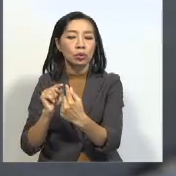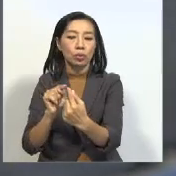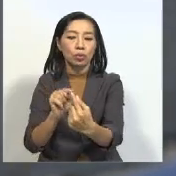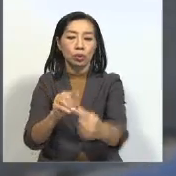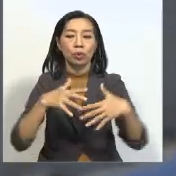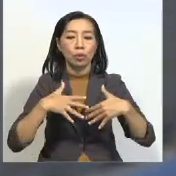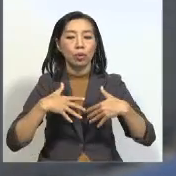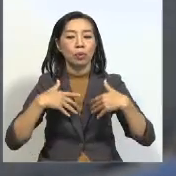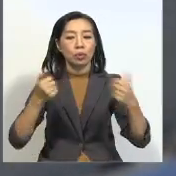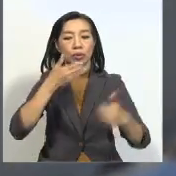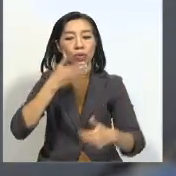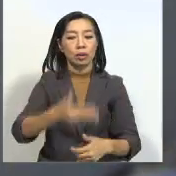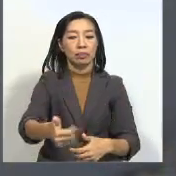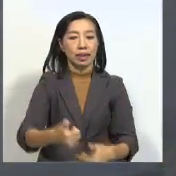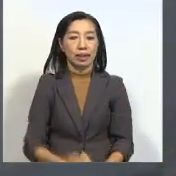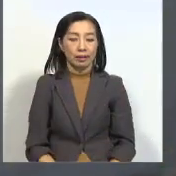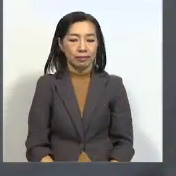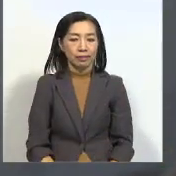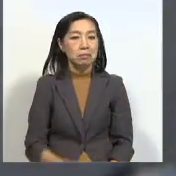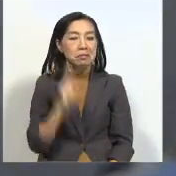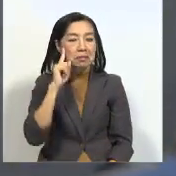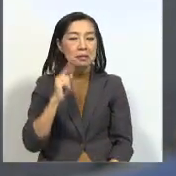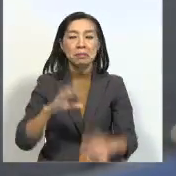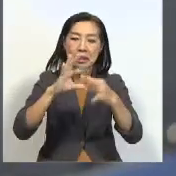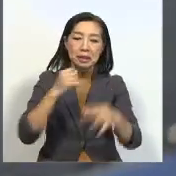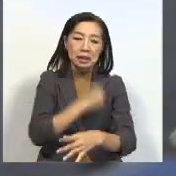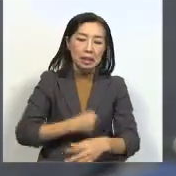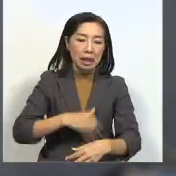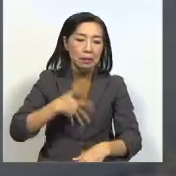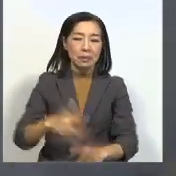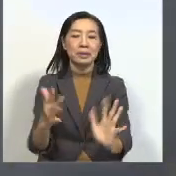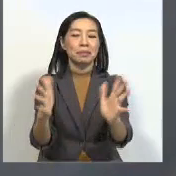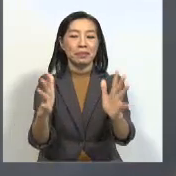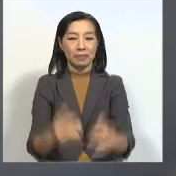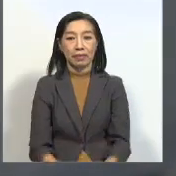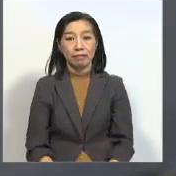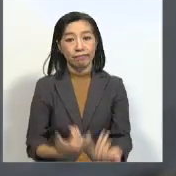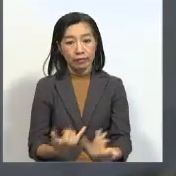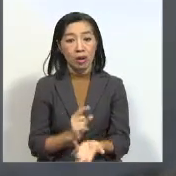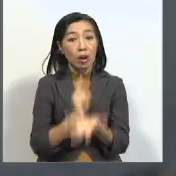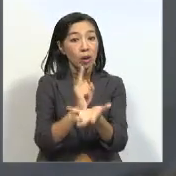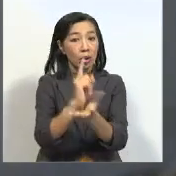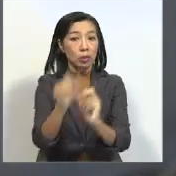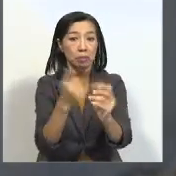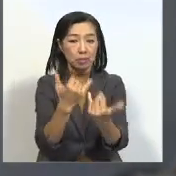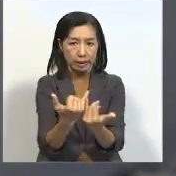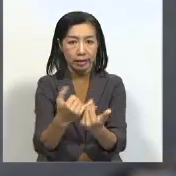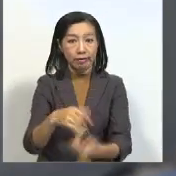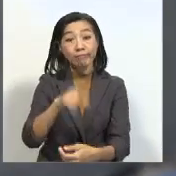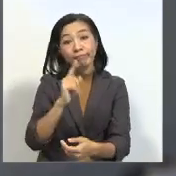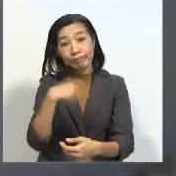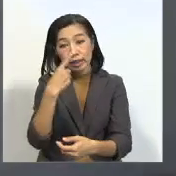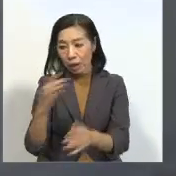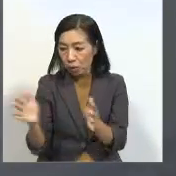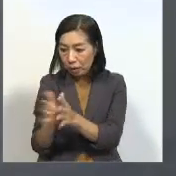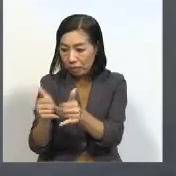ลาที่ดีงามต่อไปไร้เรื่องเศร้าที่ทำให้เราหมดสนุกเพราะฉะนั้นแล้วนะคะลอยกระทงปีนี้คุณจะลอยกระทงกับ